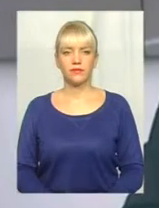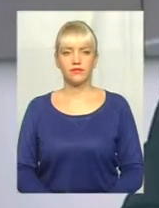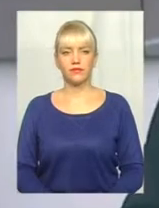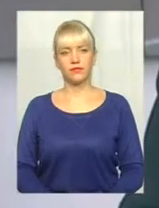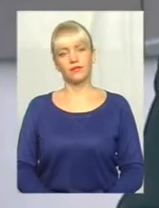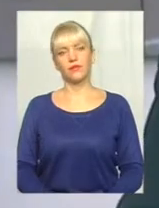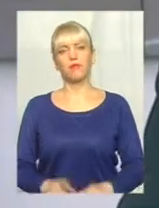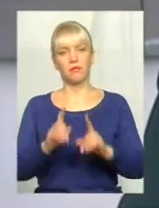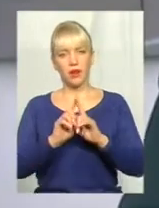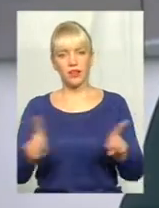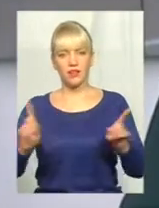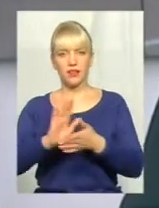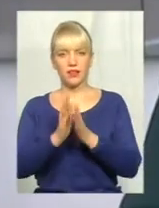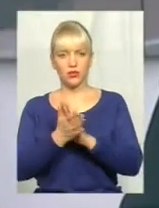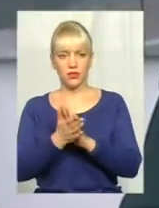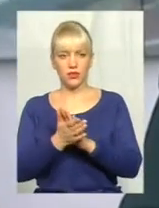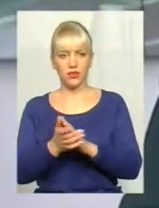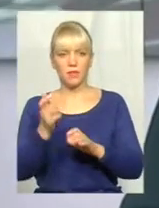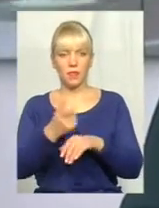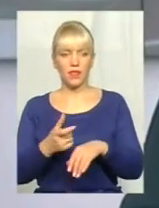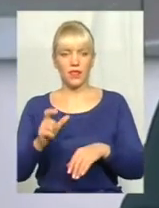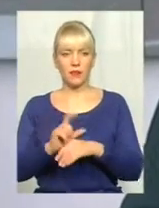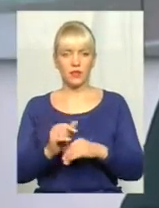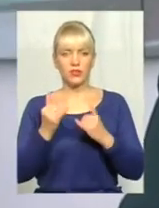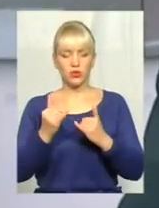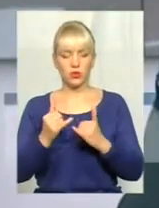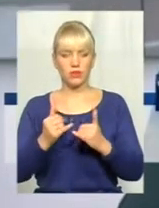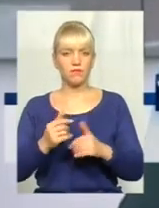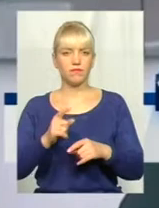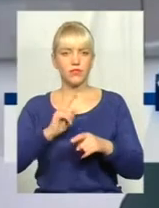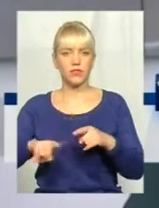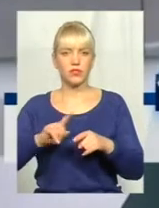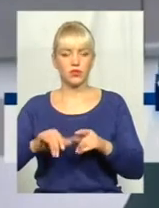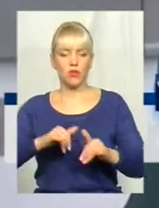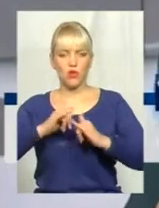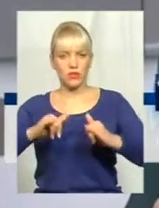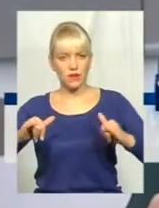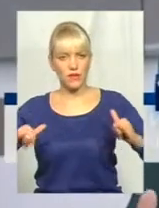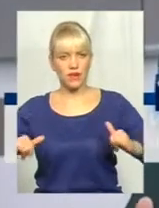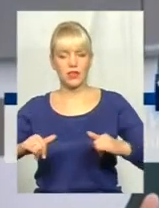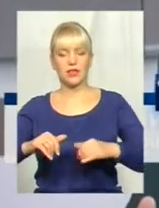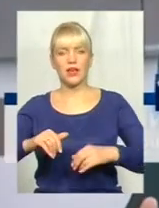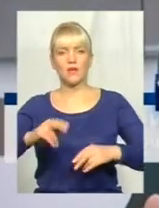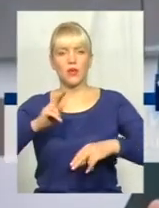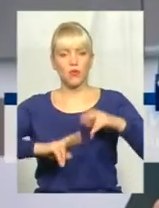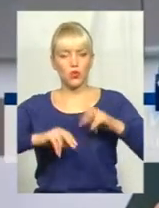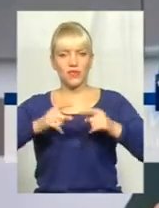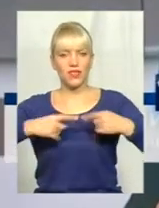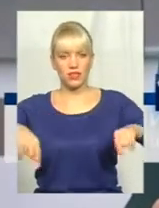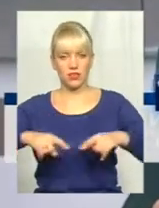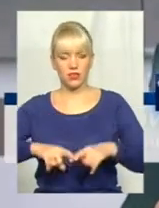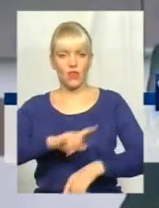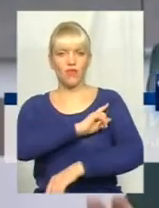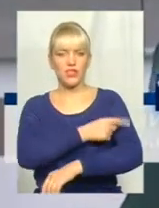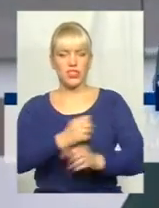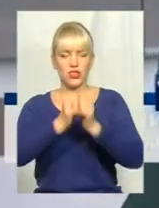Парадоксальна ситуація. Найбільш динамічно розвивається сьогодні галузь будівництва. Фізичні обсяги будівельних робіт в країні